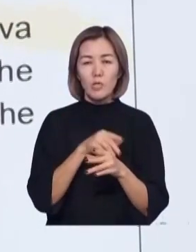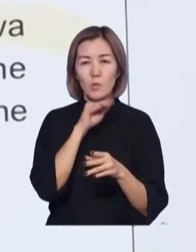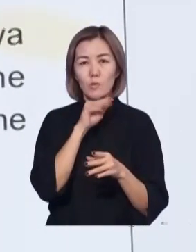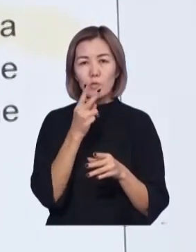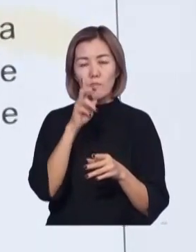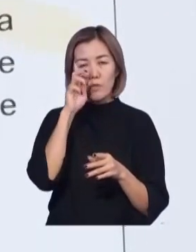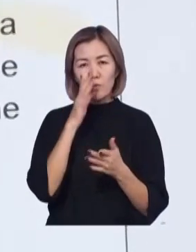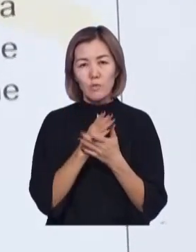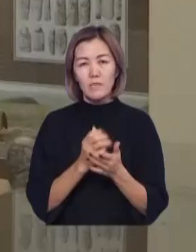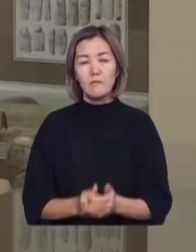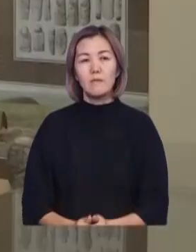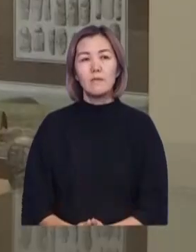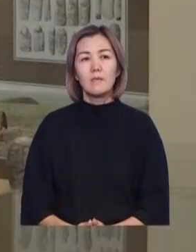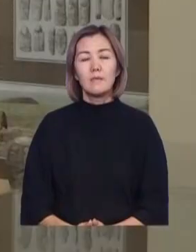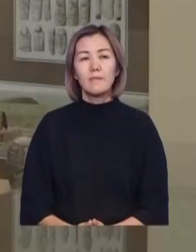двух